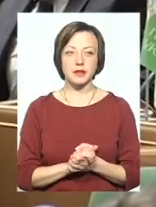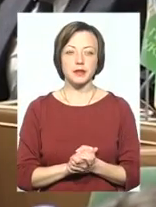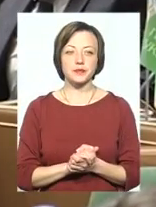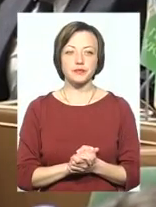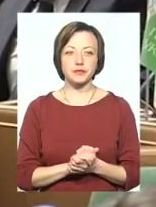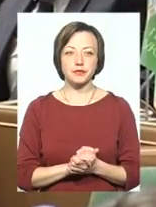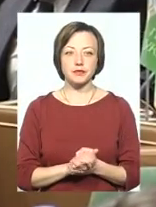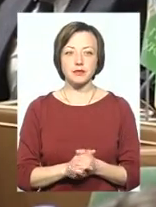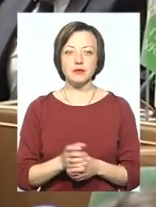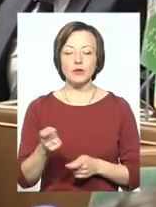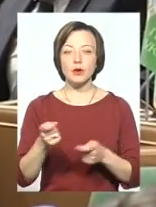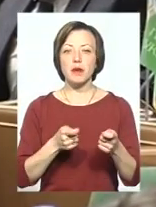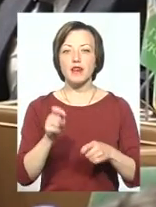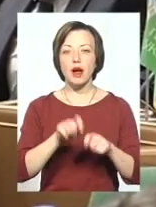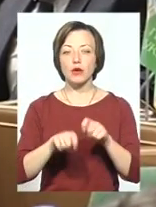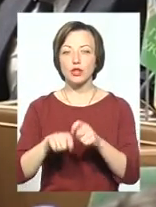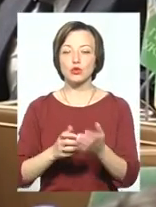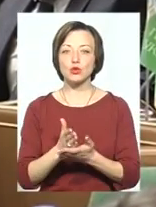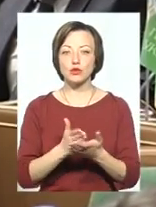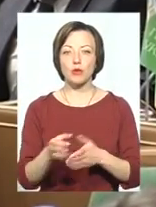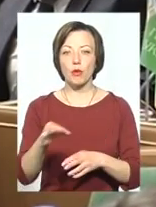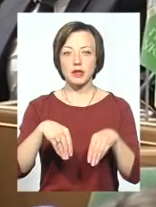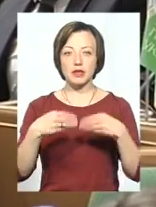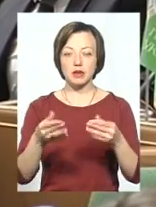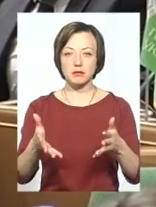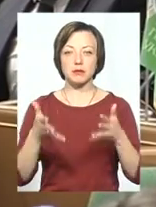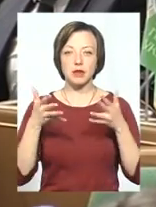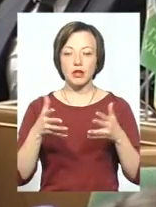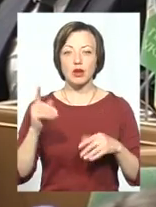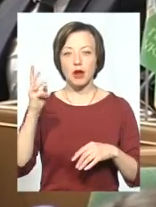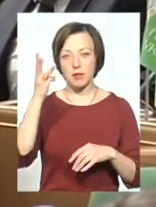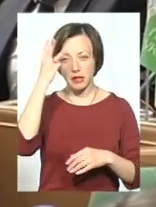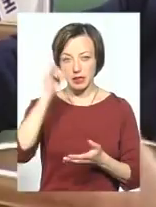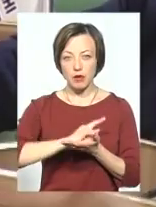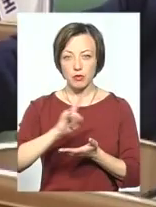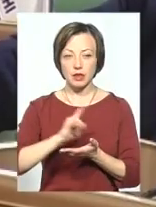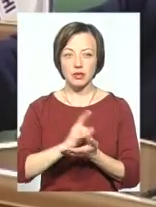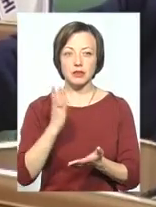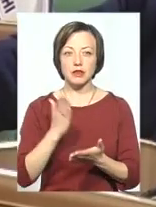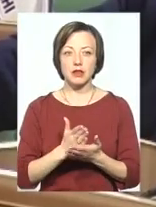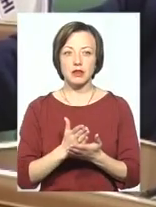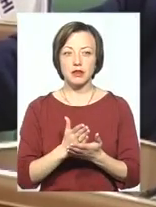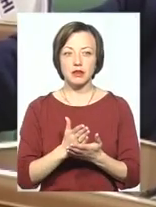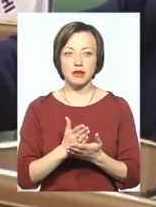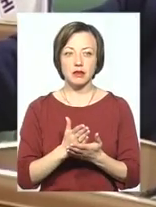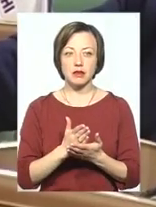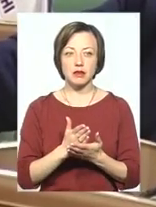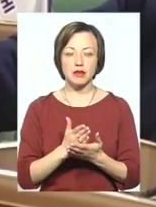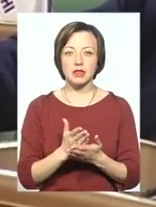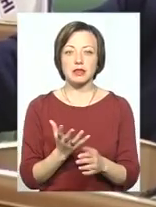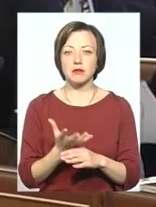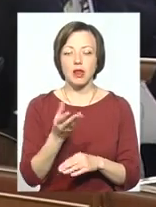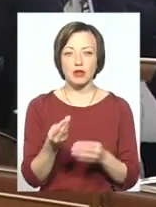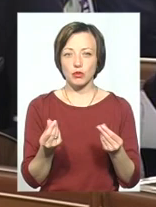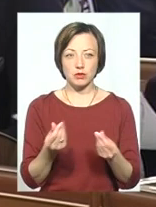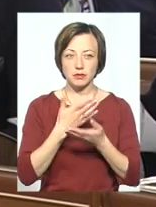е аудиторської служби області дали чітку оцінку того, що в аеропорті в Хмельницький знаходяться літки безпідставно, за які не сплачуються